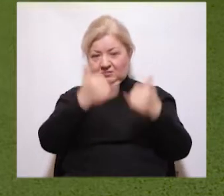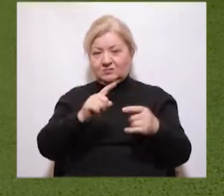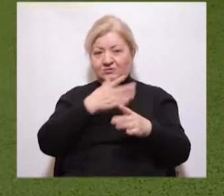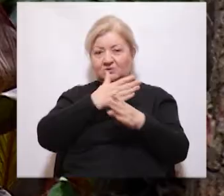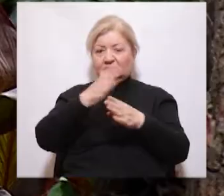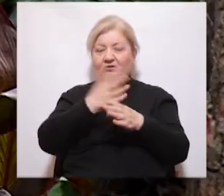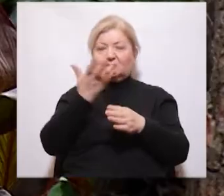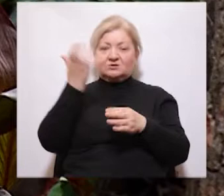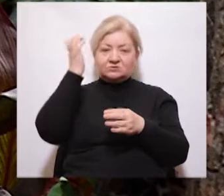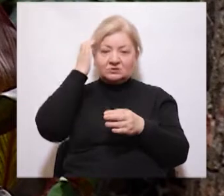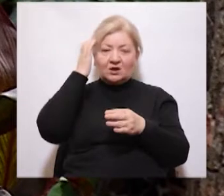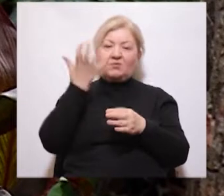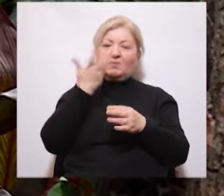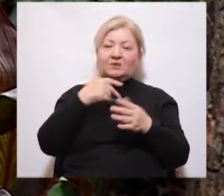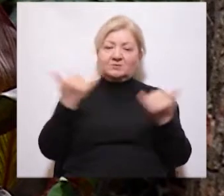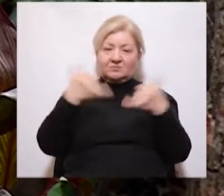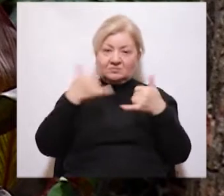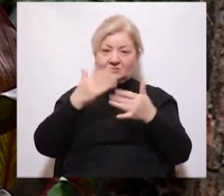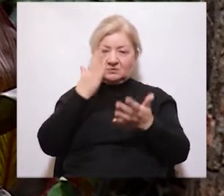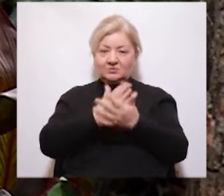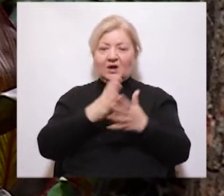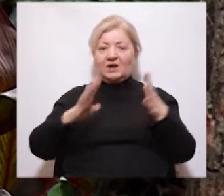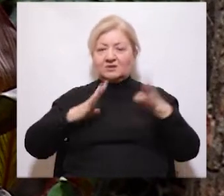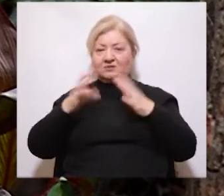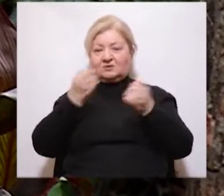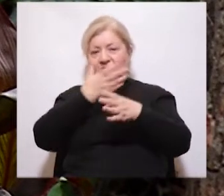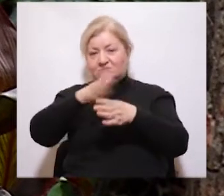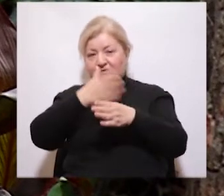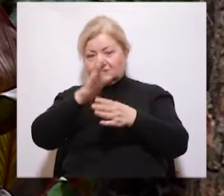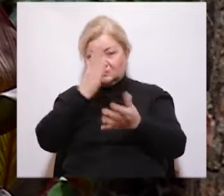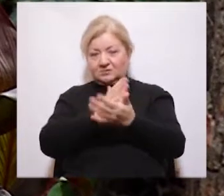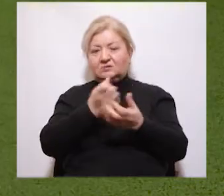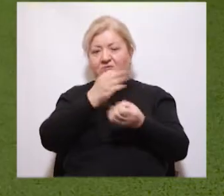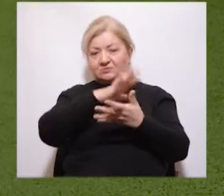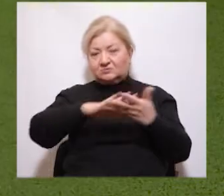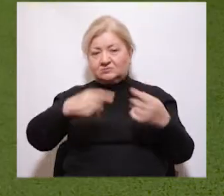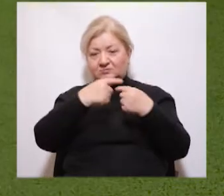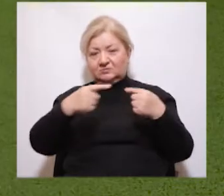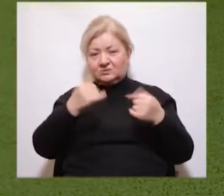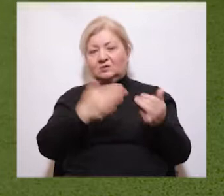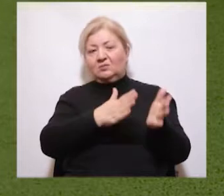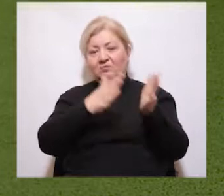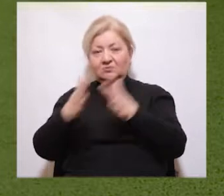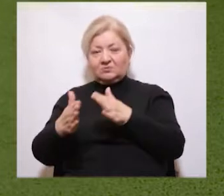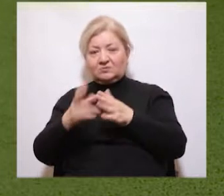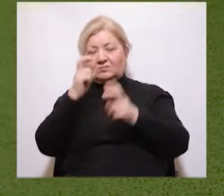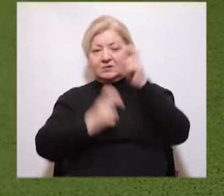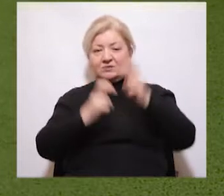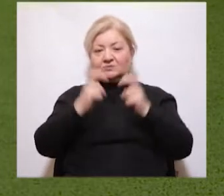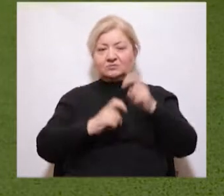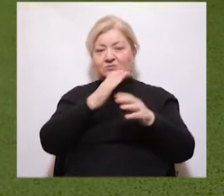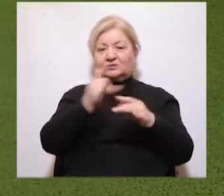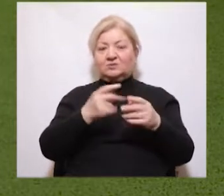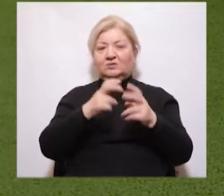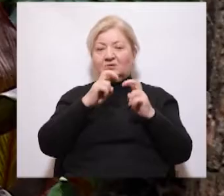მეტალურგიას, რომელიც იყოფა შავ და ფერად მეტალურგიად, ენერგეტიკა კიდევ ცალკე იყოფა დარგებად და ასე შემდეგ. მოკლედ, გადავიდეთ ახლა